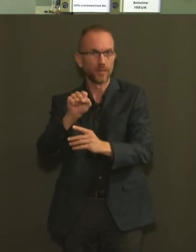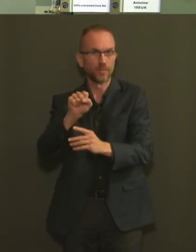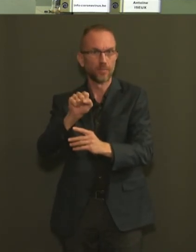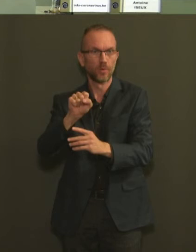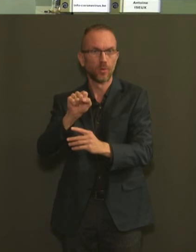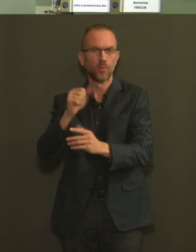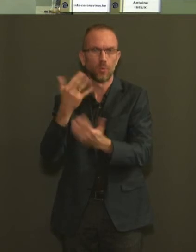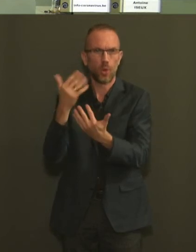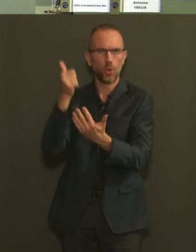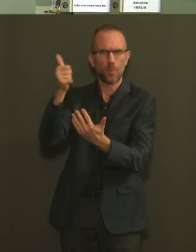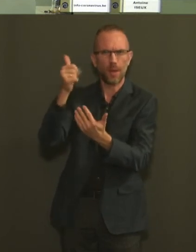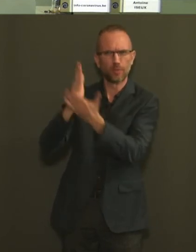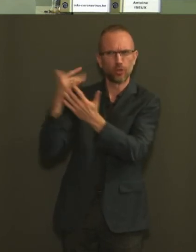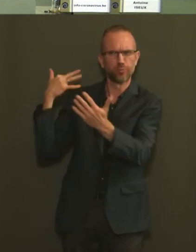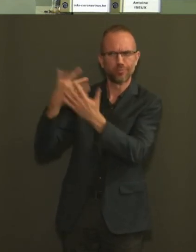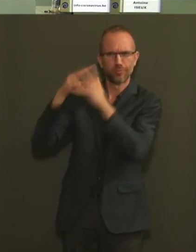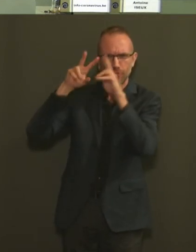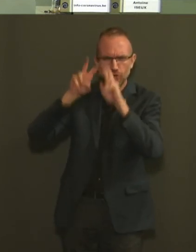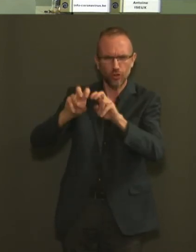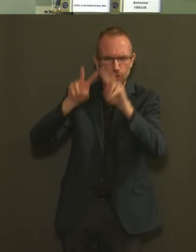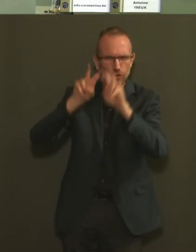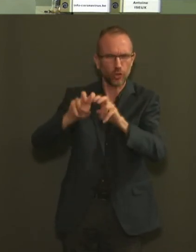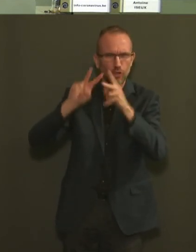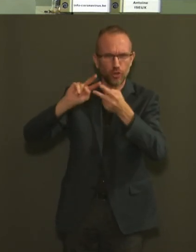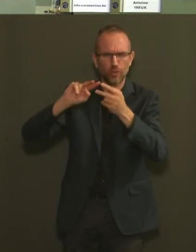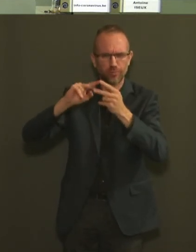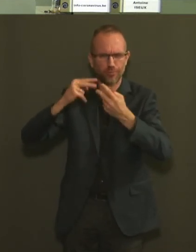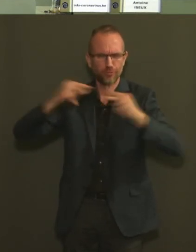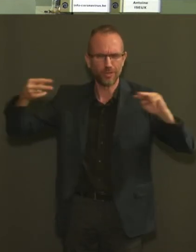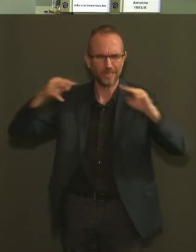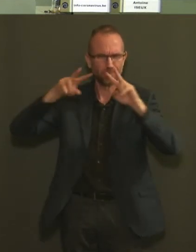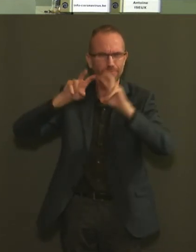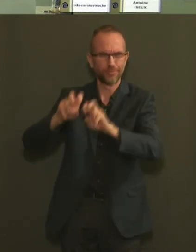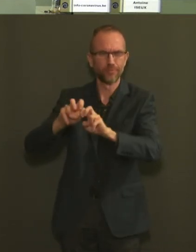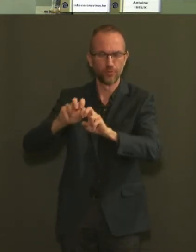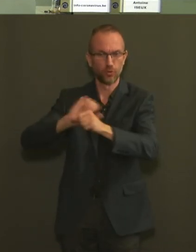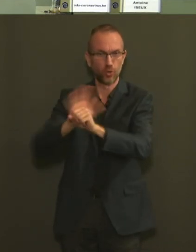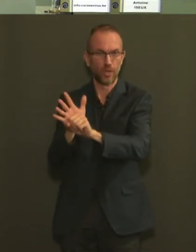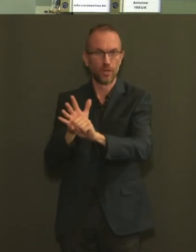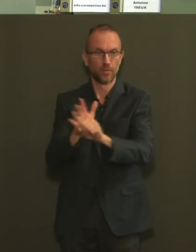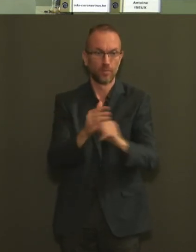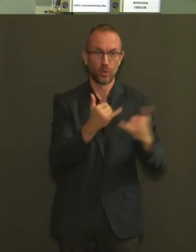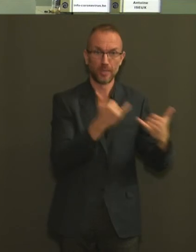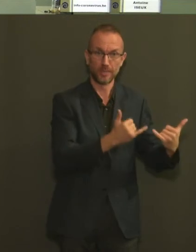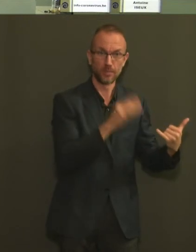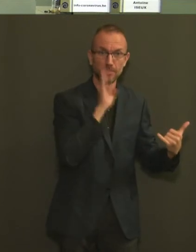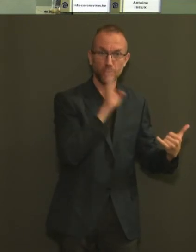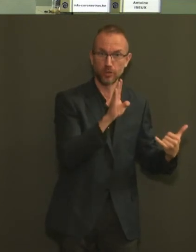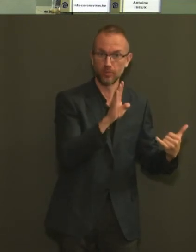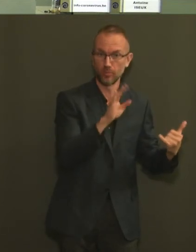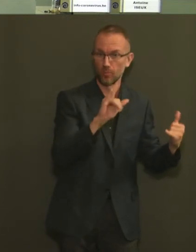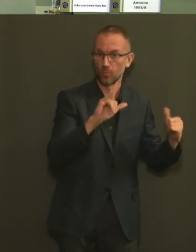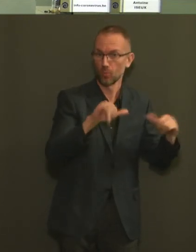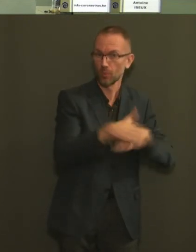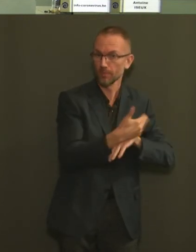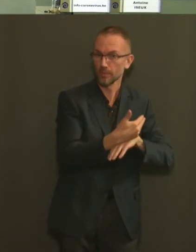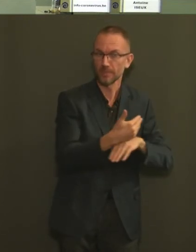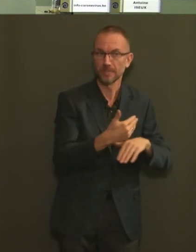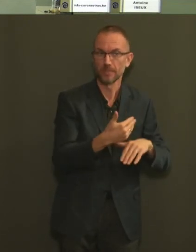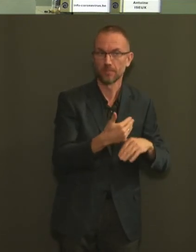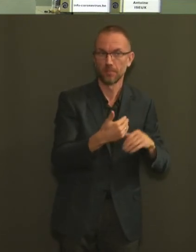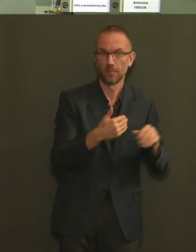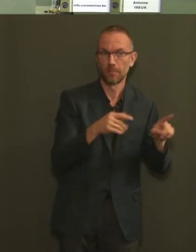supplémentaires sur le virus comment cela se passe-t-il en belgique recherchons nous également d'éventuelles nouvelles